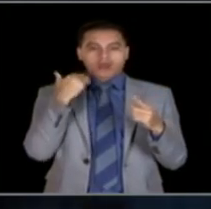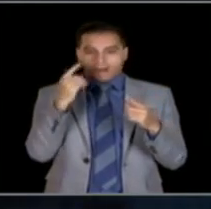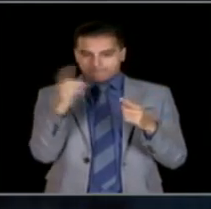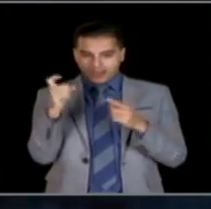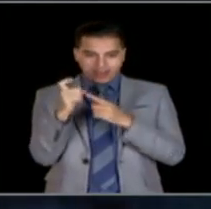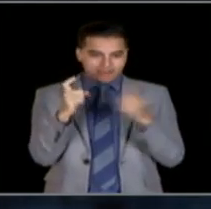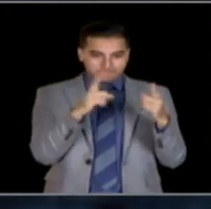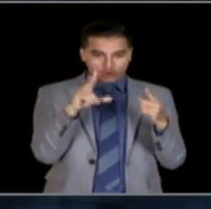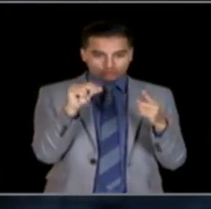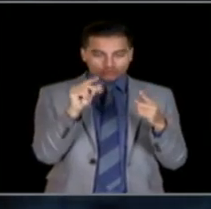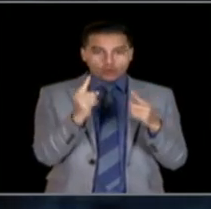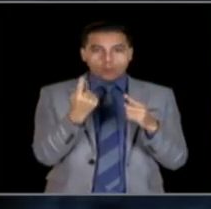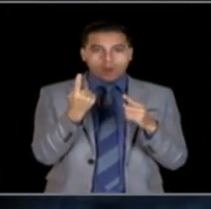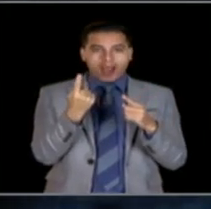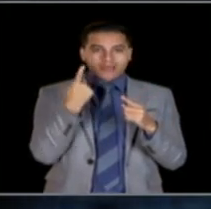100 إلى 120؟